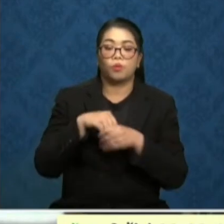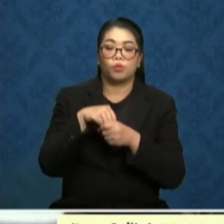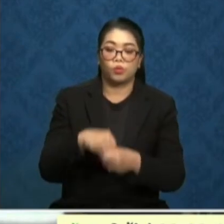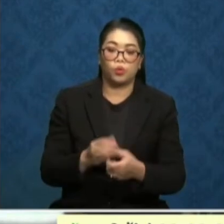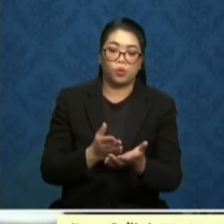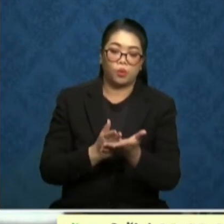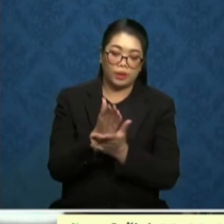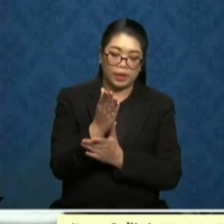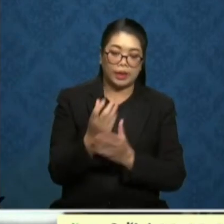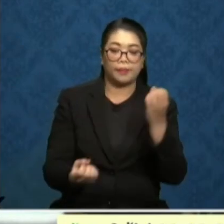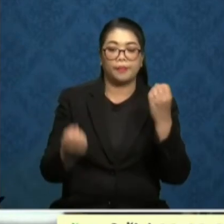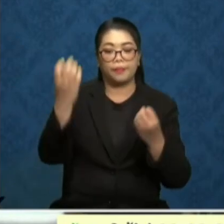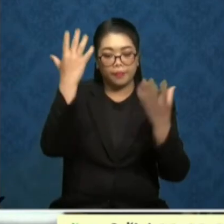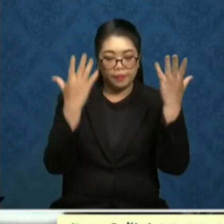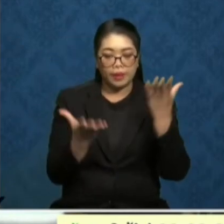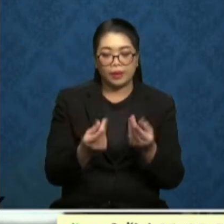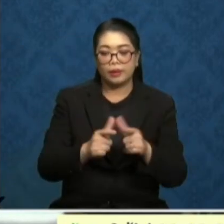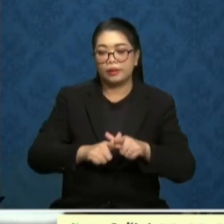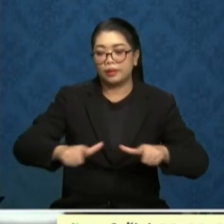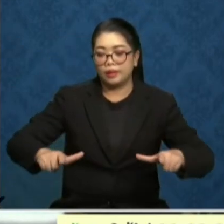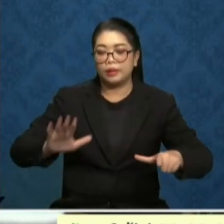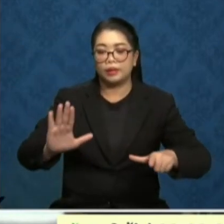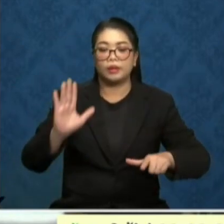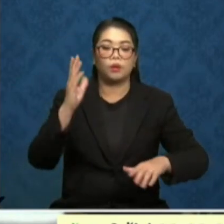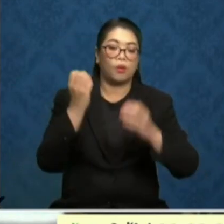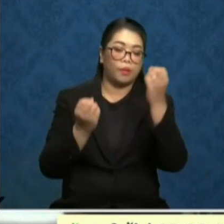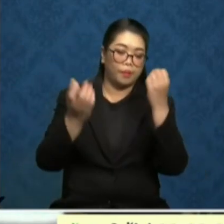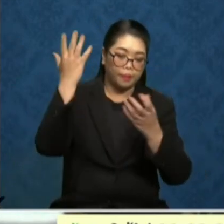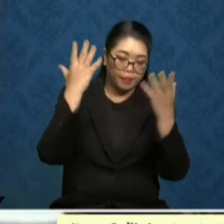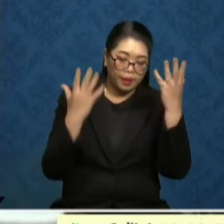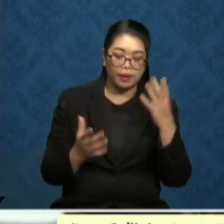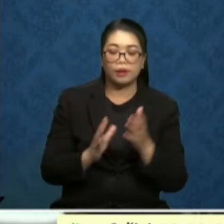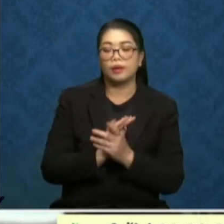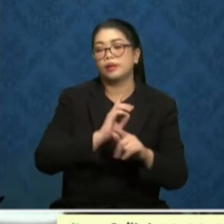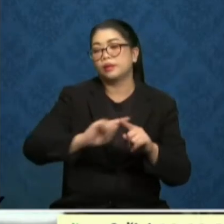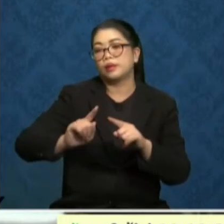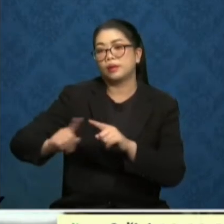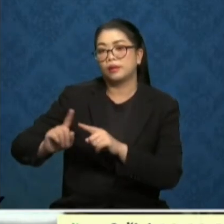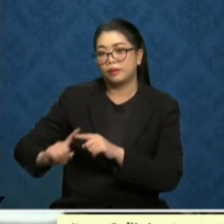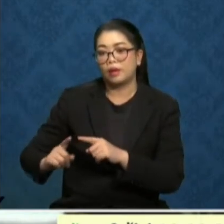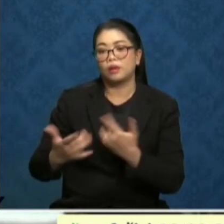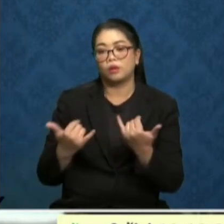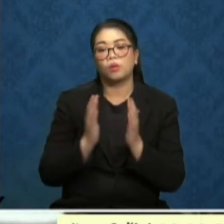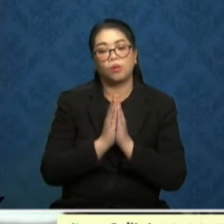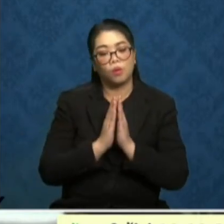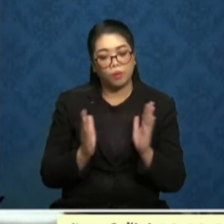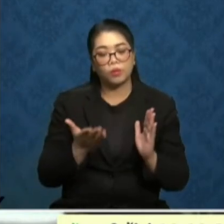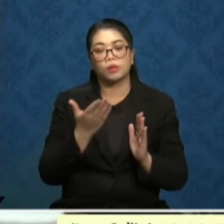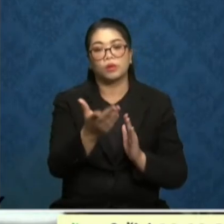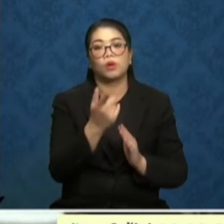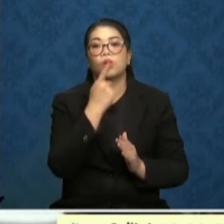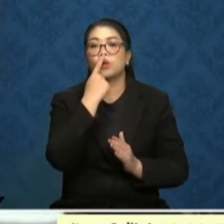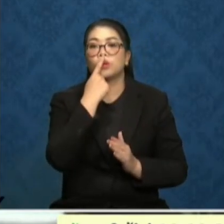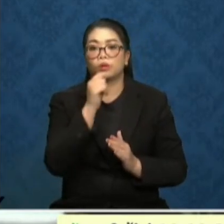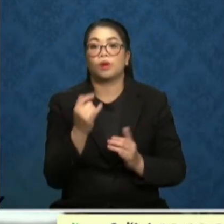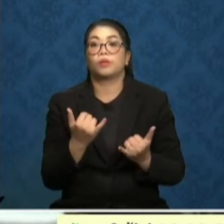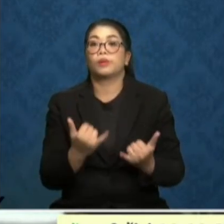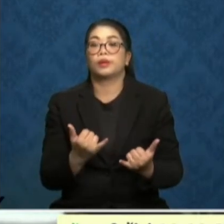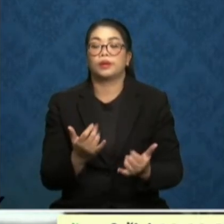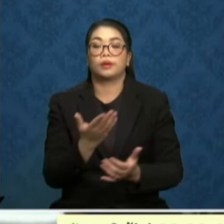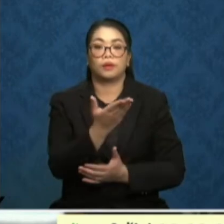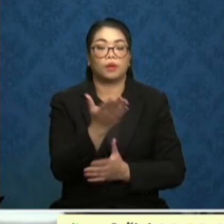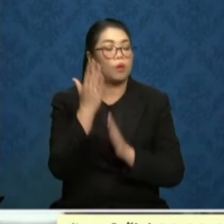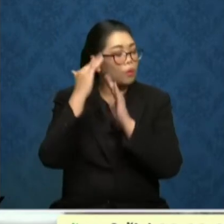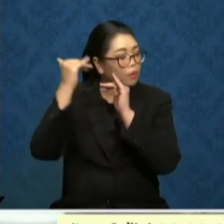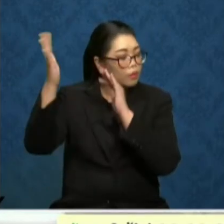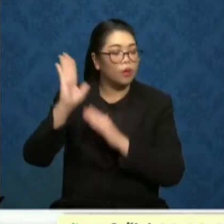อยู่ใเขตรุธยาณแ่งชาติเขตปาสหวน และก็ปาสเสริมโซมเพราฉั้ก็ตขบคณท่านทบตบกระทูท่าน